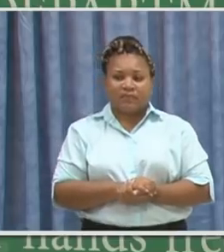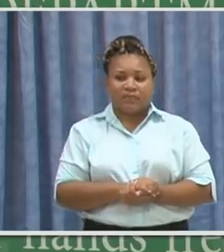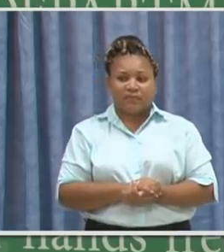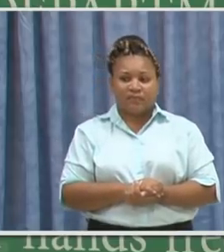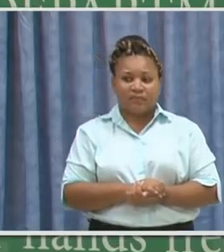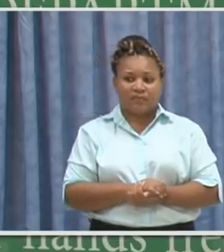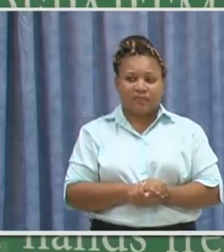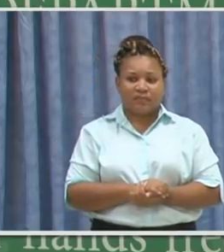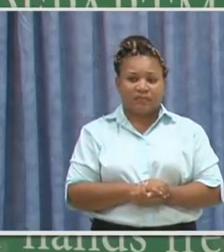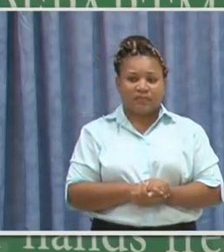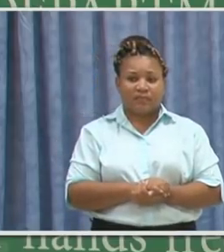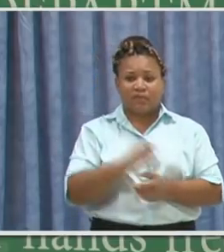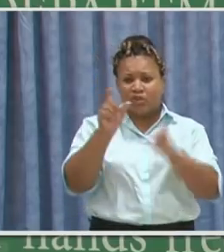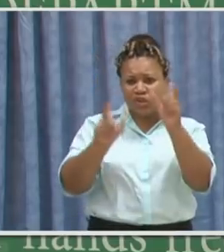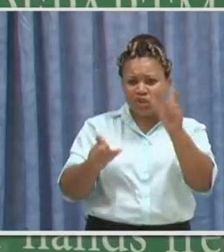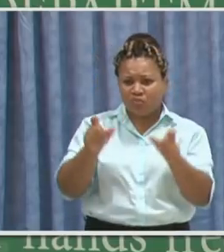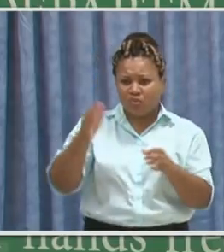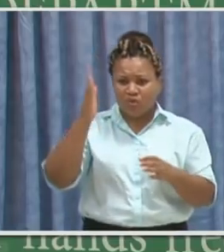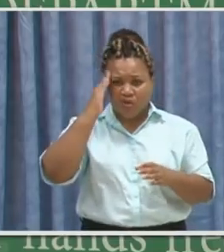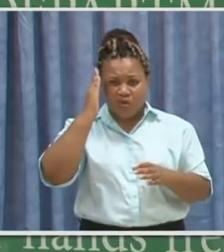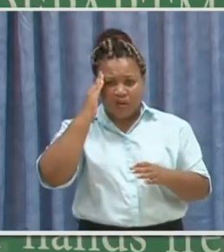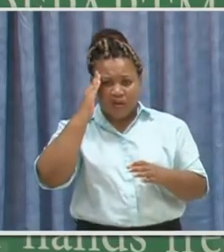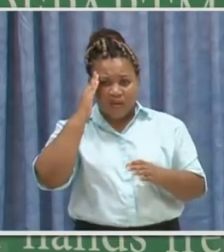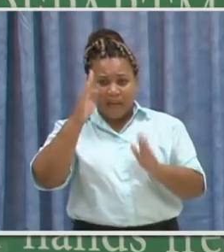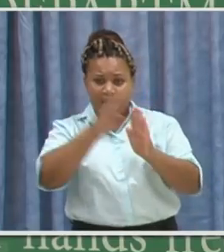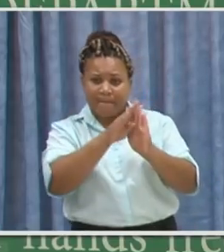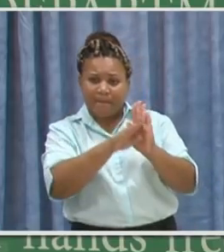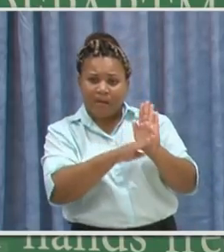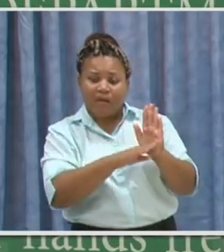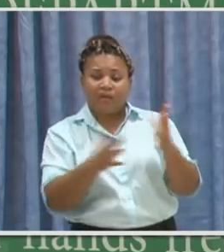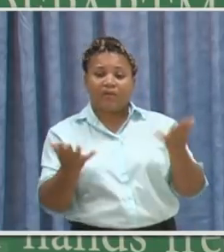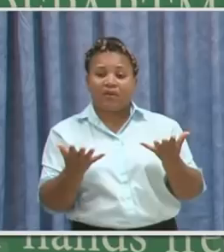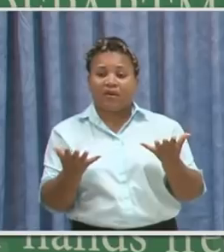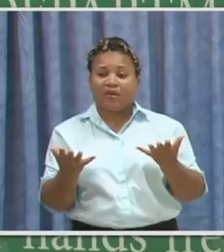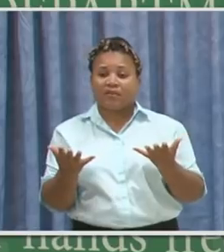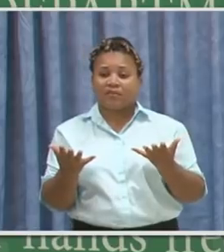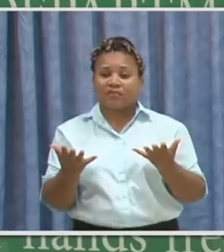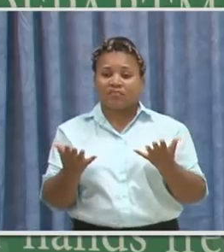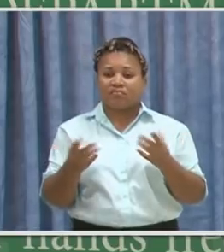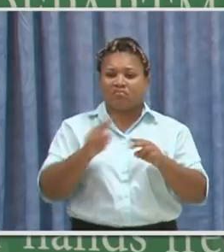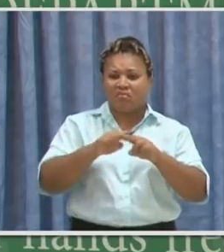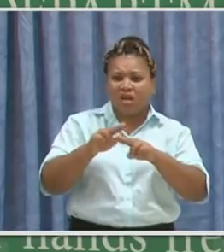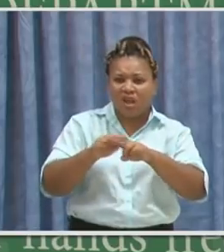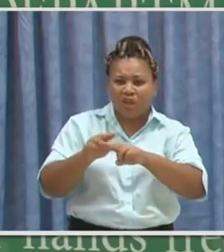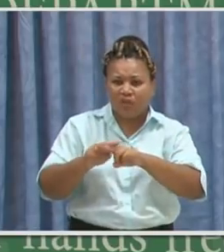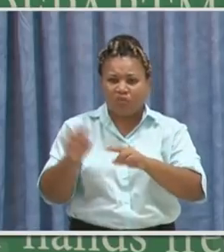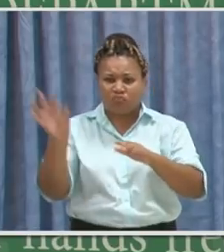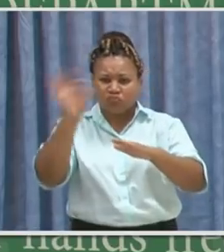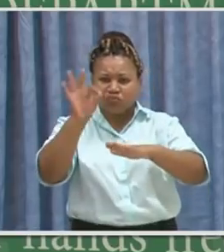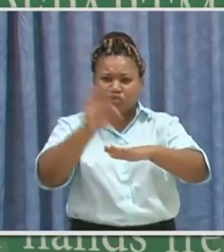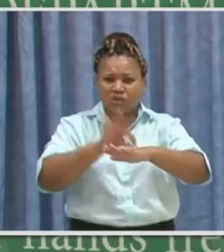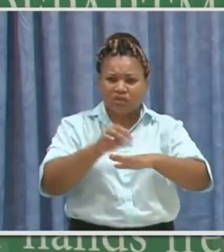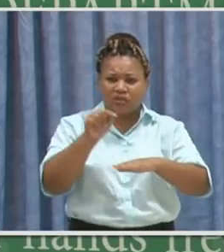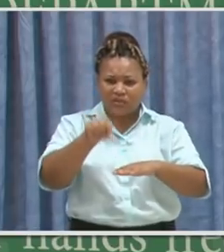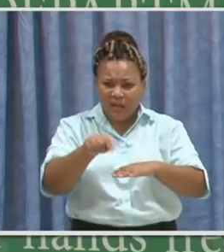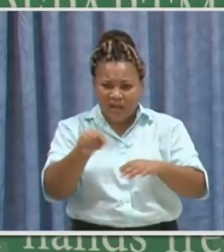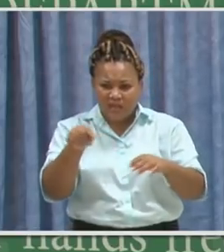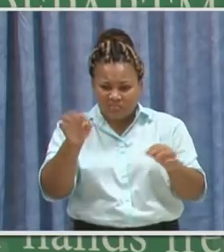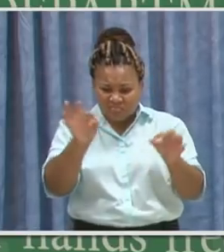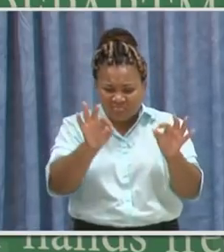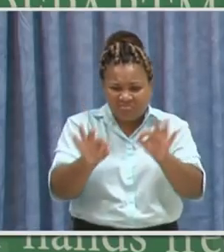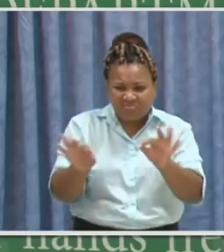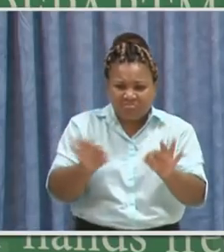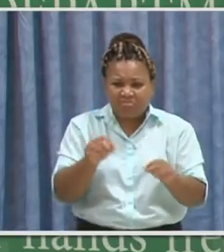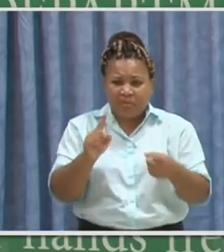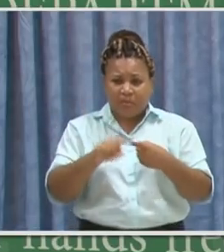il reproduit et ça qui soit autour la case dans le cimetière sitôt autour la case fin les tour la case at